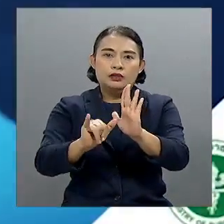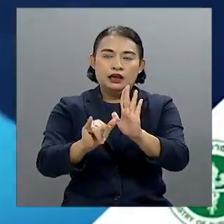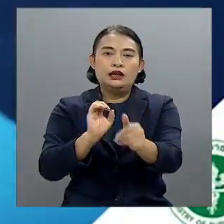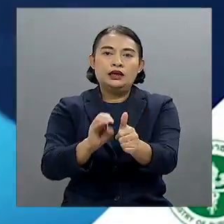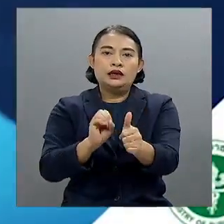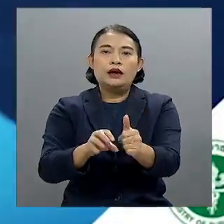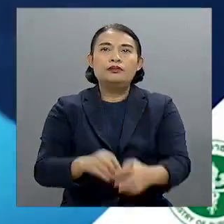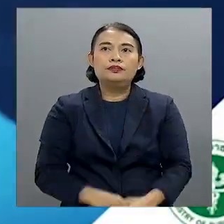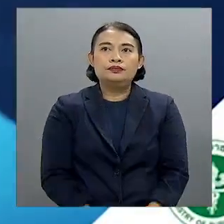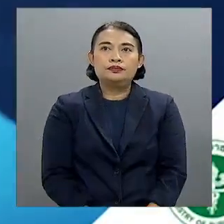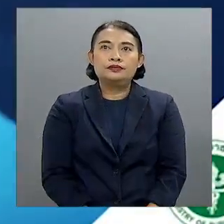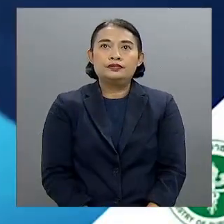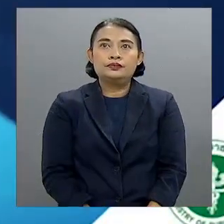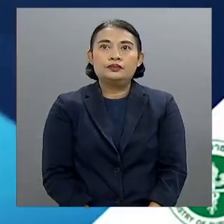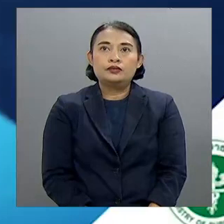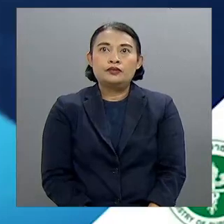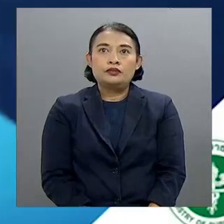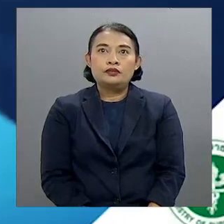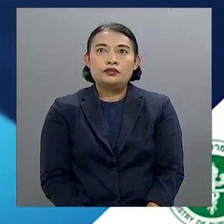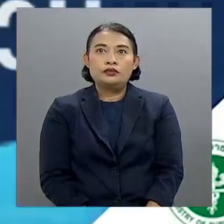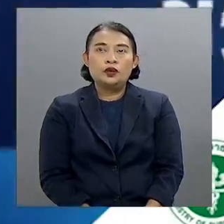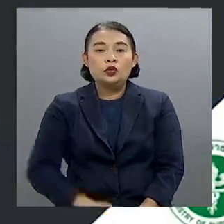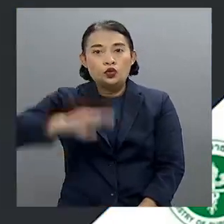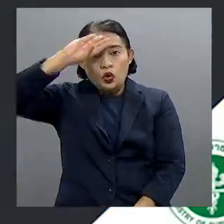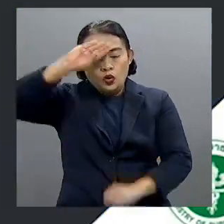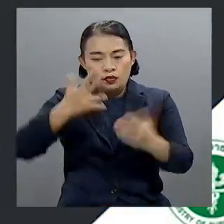5ทางรอดปลอดโรคช่วงน้ำท่วม